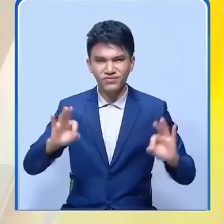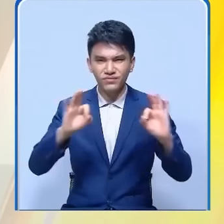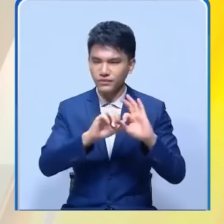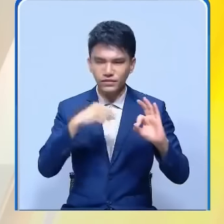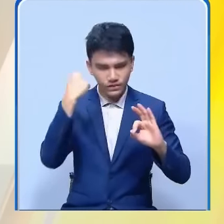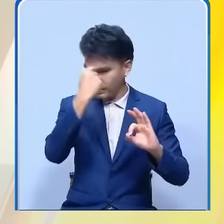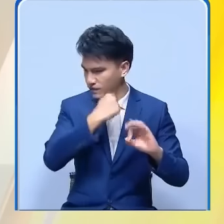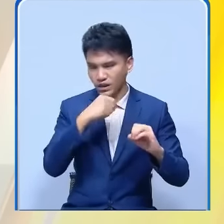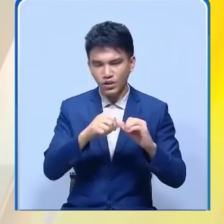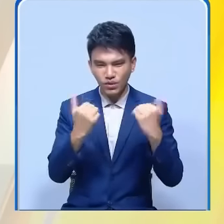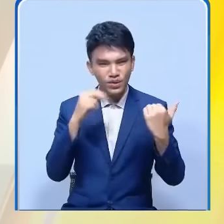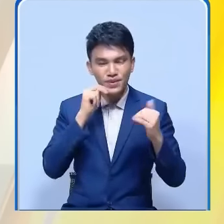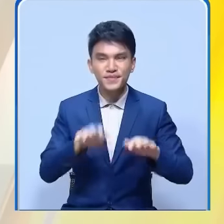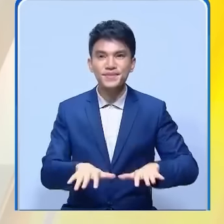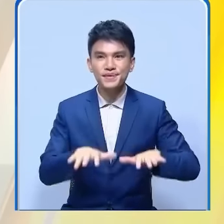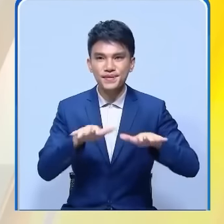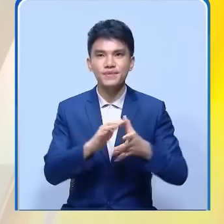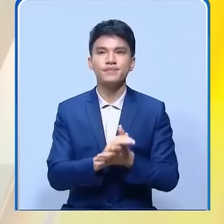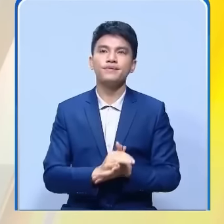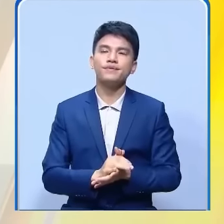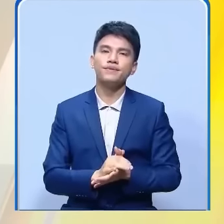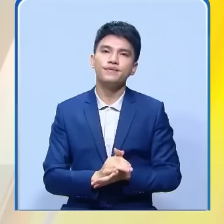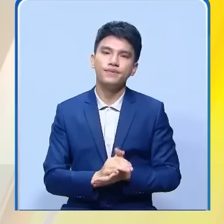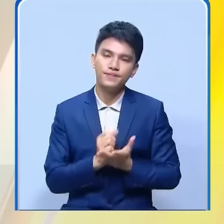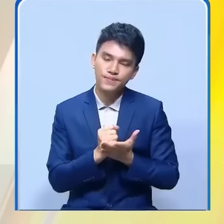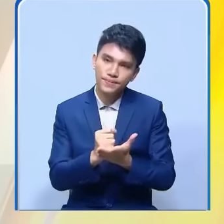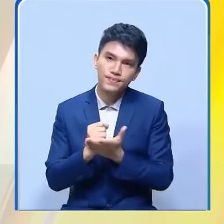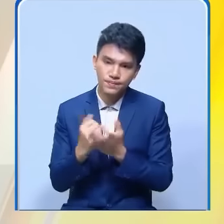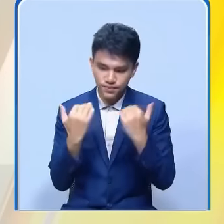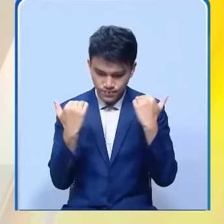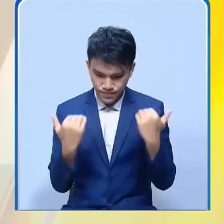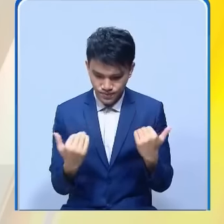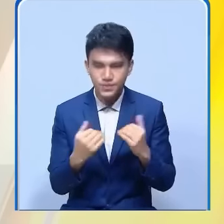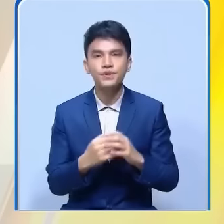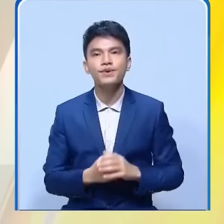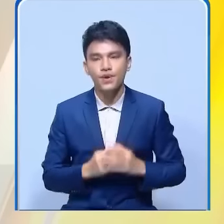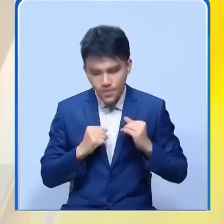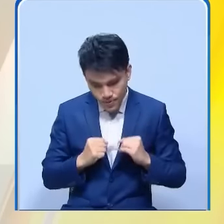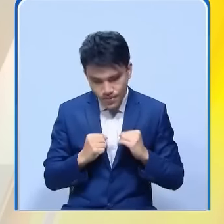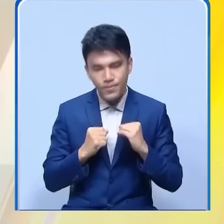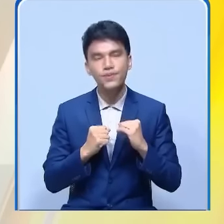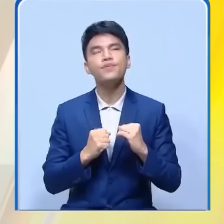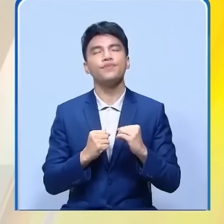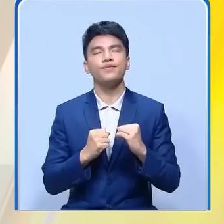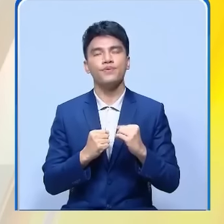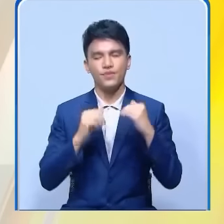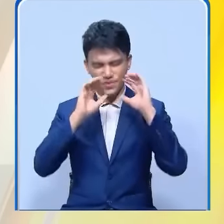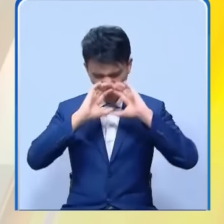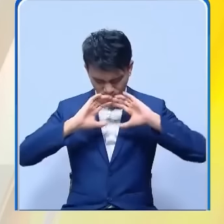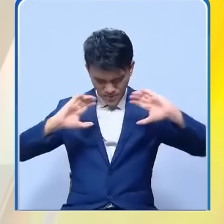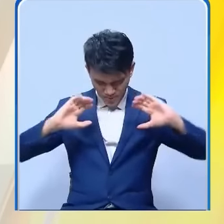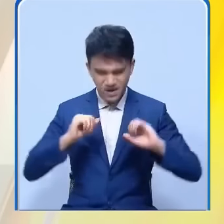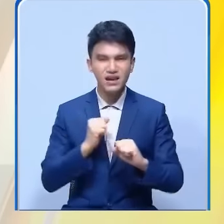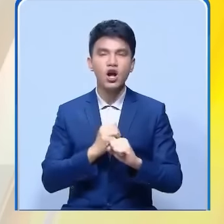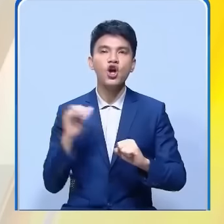ในพื้นที่ที่เกิดน้ำท่วมและดินถล่มนะคะ ครับเรื่องการช่วยเหลือตอนนี้ยังคงเดินหน้าอยู่นะครับภาครัฐเองก็ไม่ได้ทำอะไรเลย